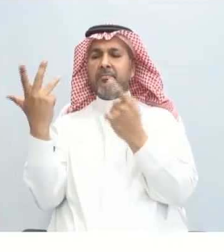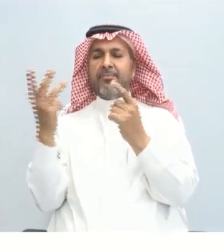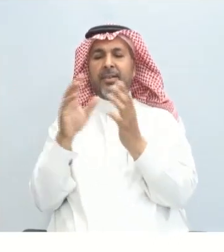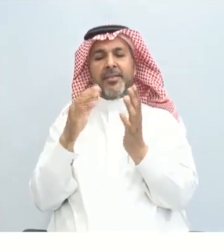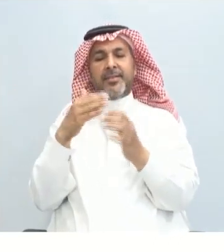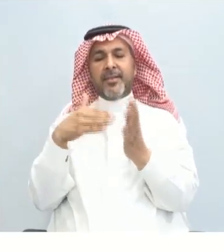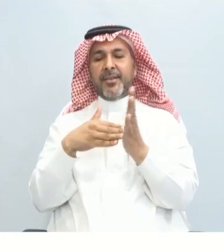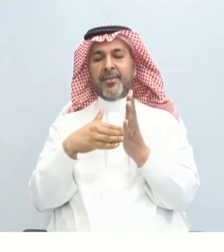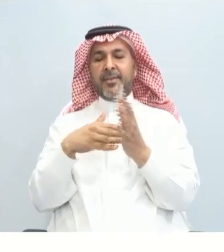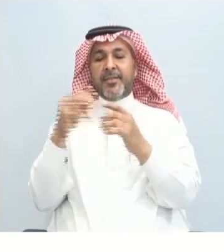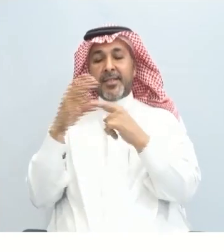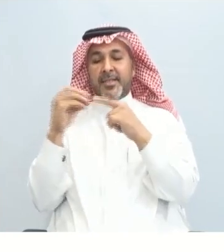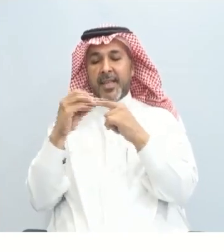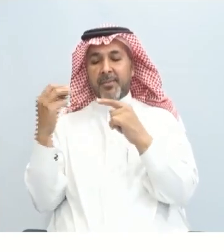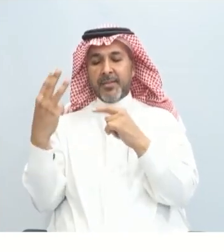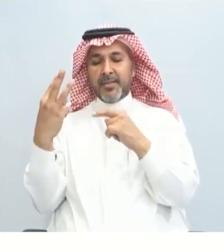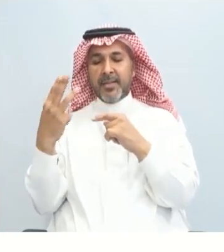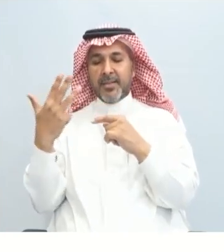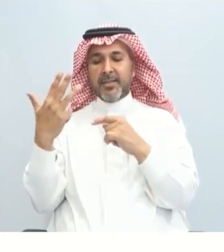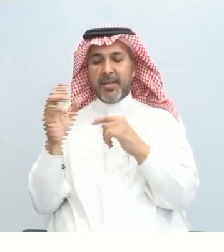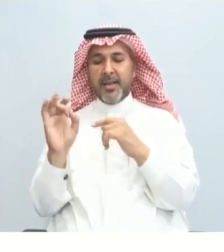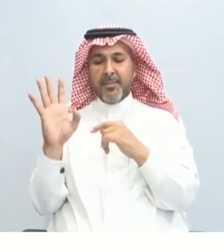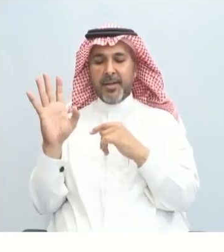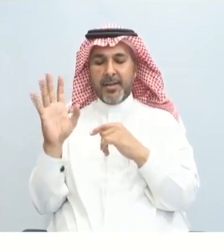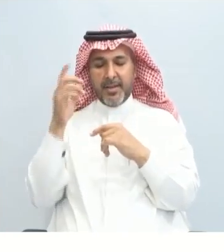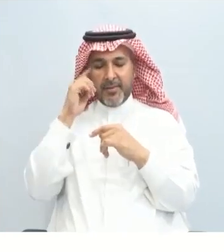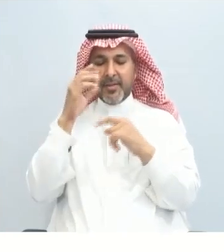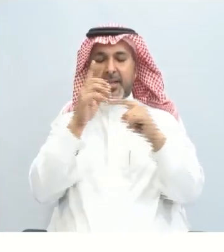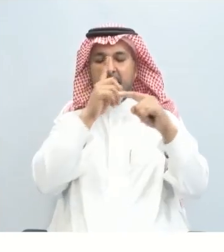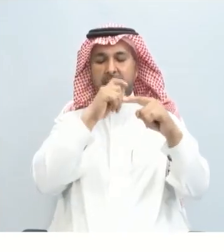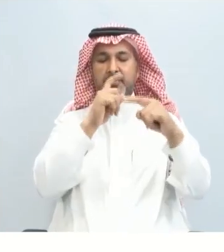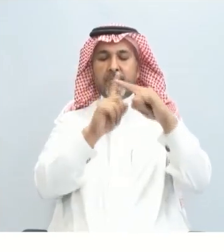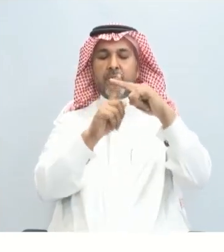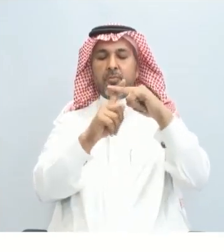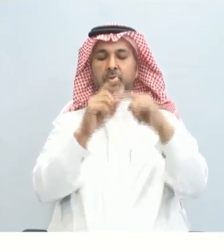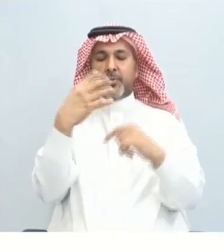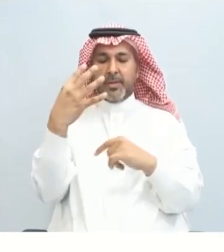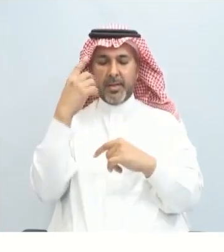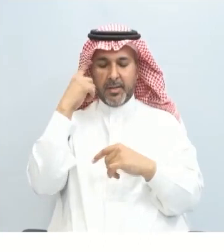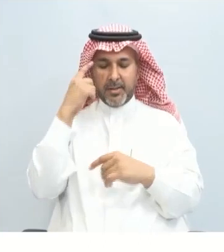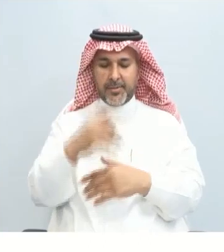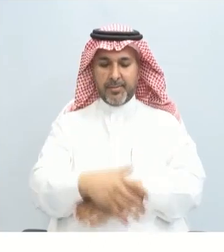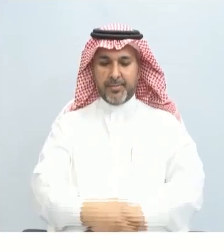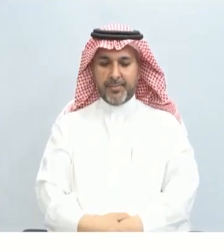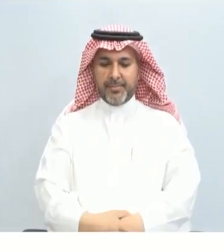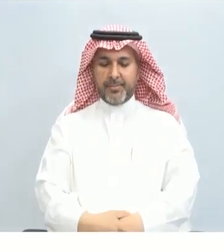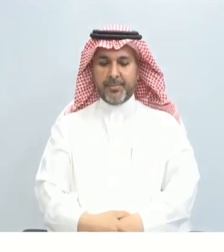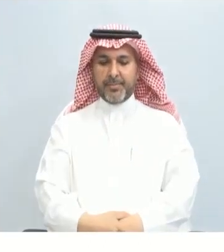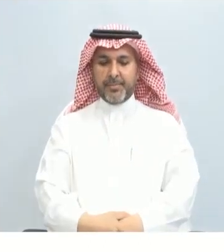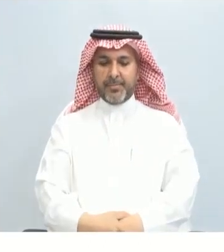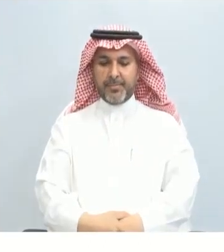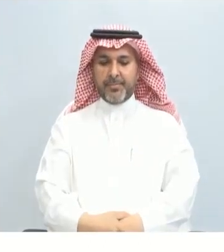وساجد الان انه هذا يعتبر حل ايش حل مرفوض بينما الحل اللي هو الاربعه يعتبر